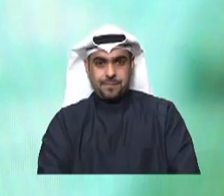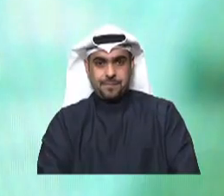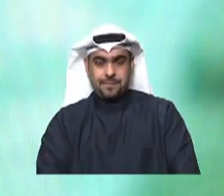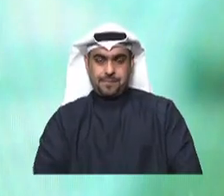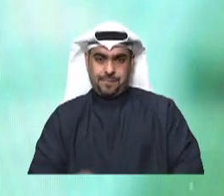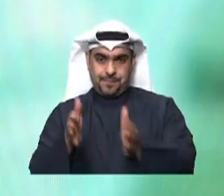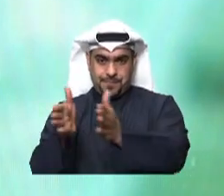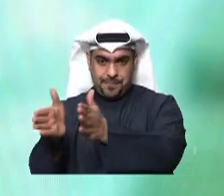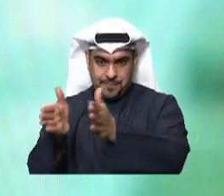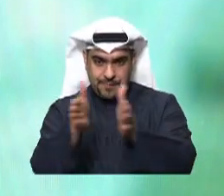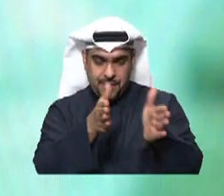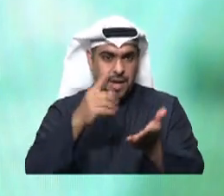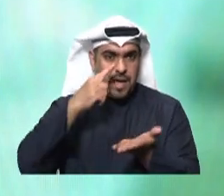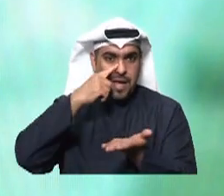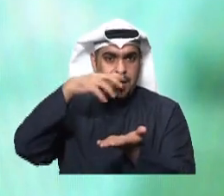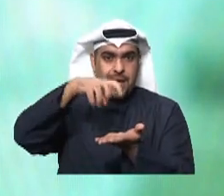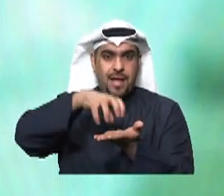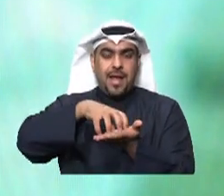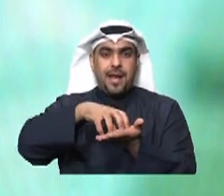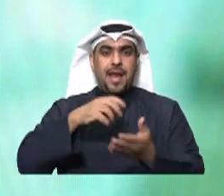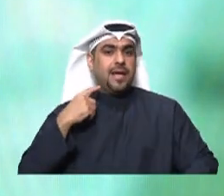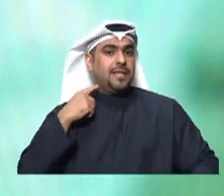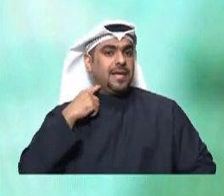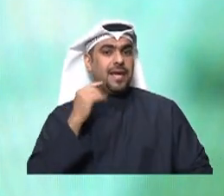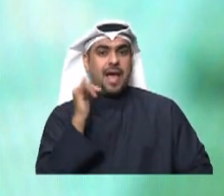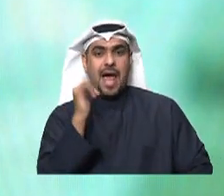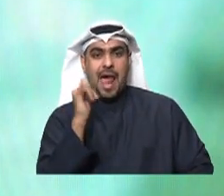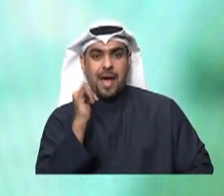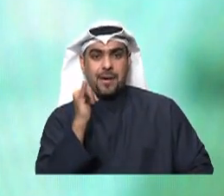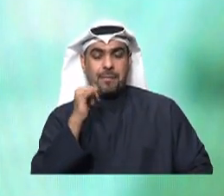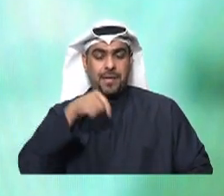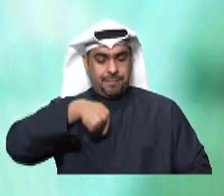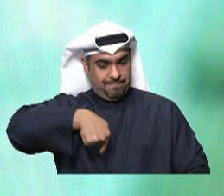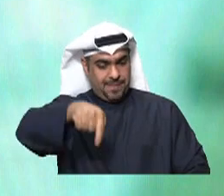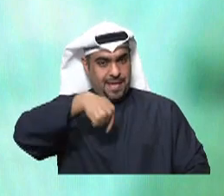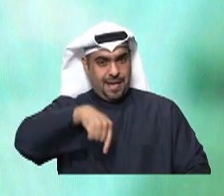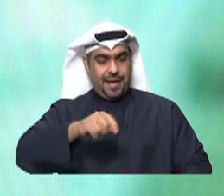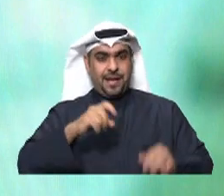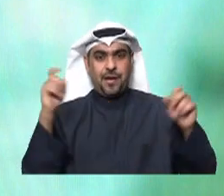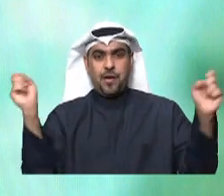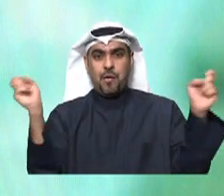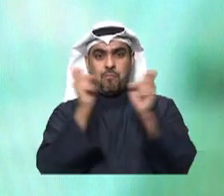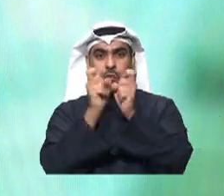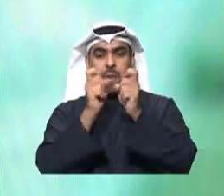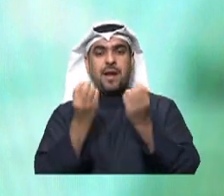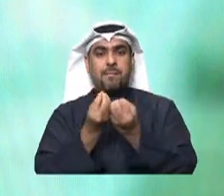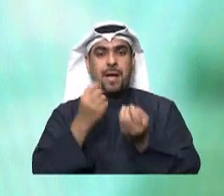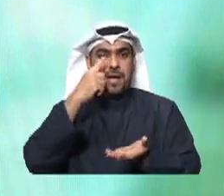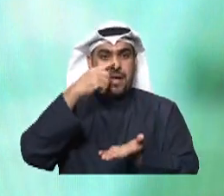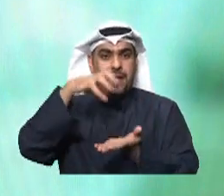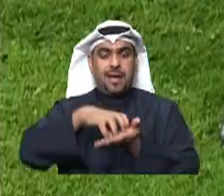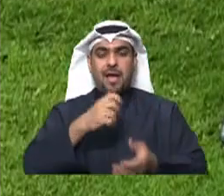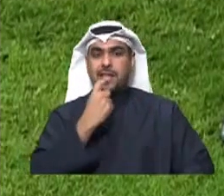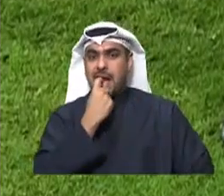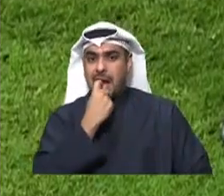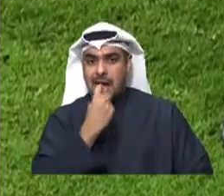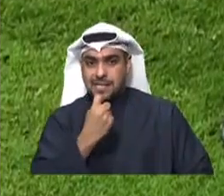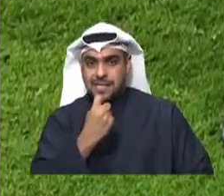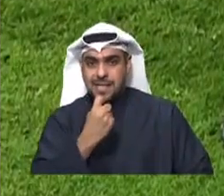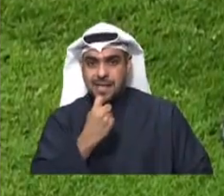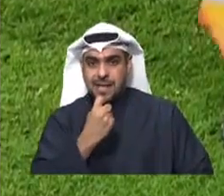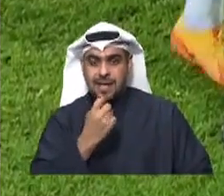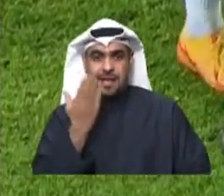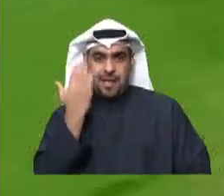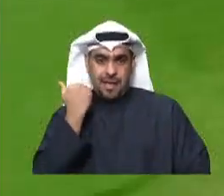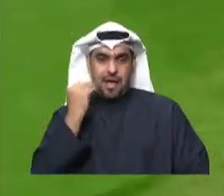هذا وكان النادي العربي قد ضرب موعدا مع غريمه التقليدي القادسيه في دور الاربعاء من بطوله اغلى الكؤوس بعد فوزه المستحق على نظيره